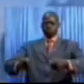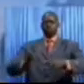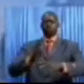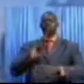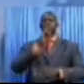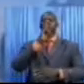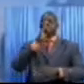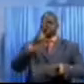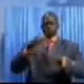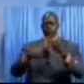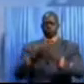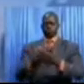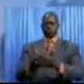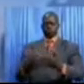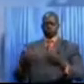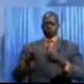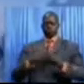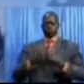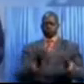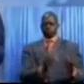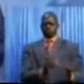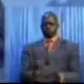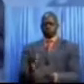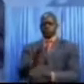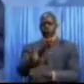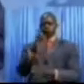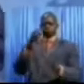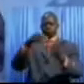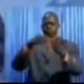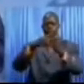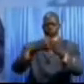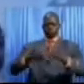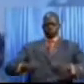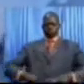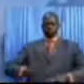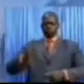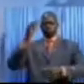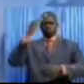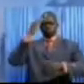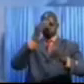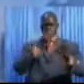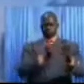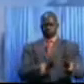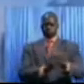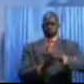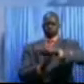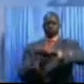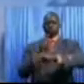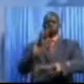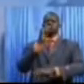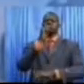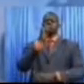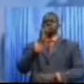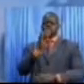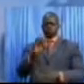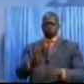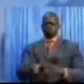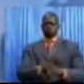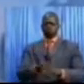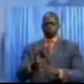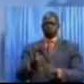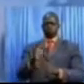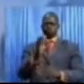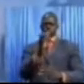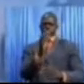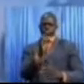tous bénéficiaires de l'opération 100 000 charrues. Le ministère de l'Agriculture et de la Sécurité alimentaire a formé un